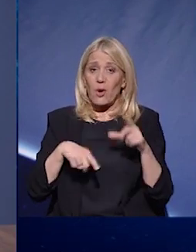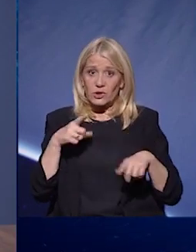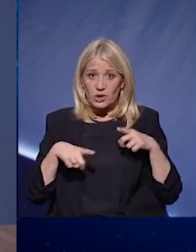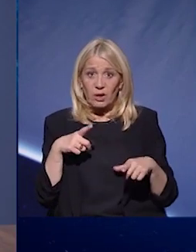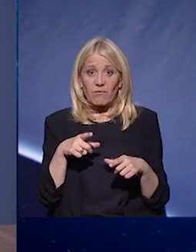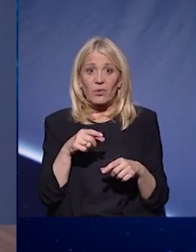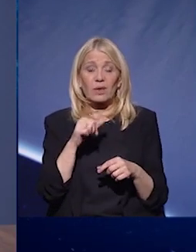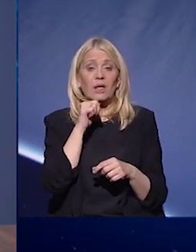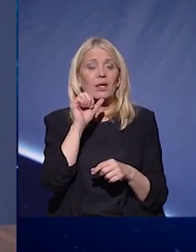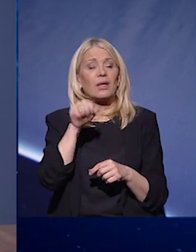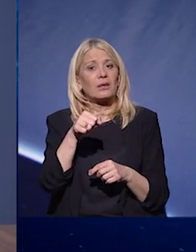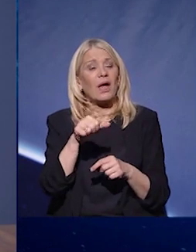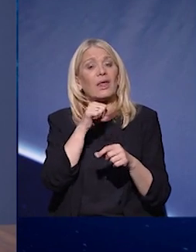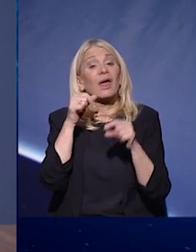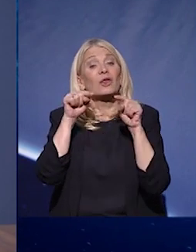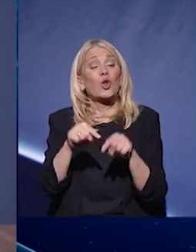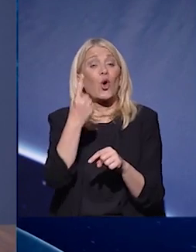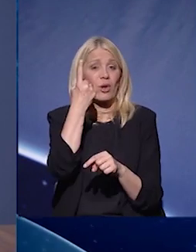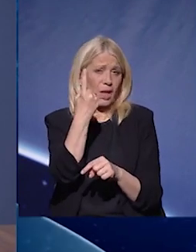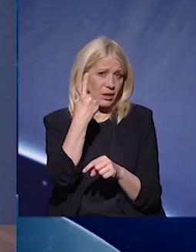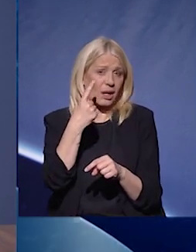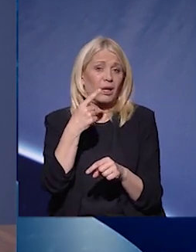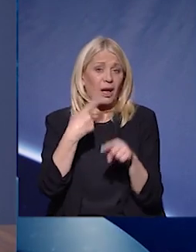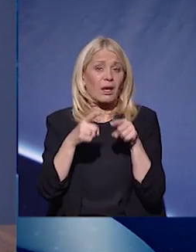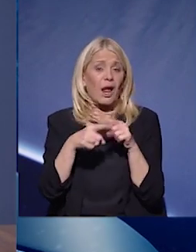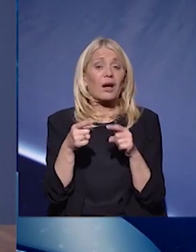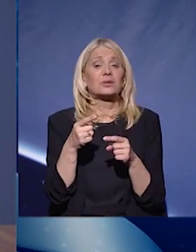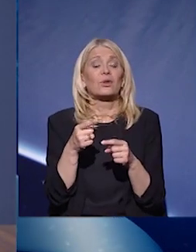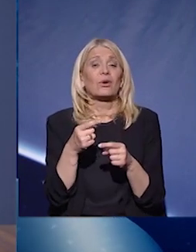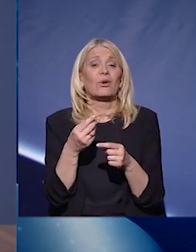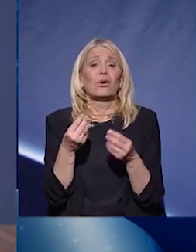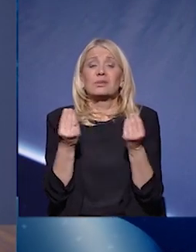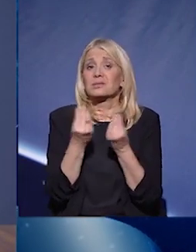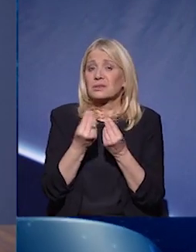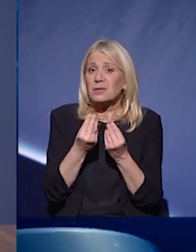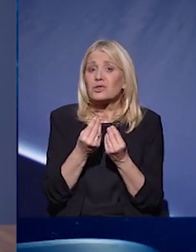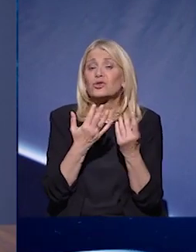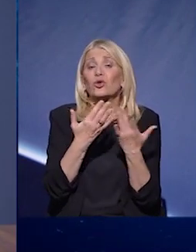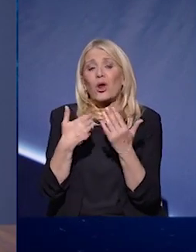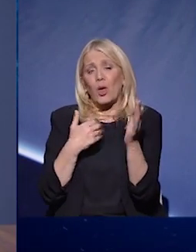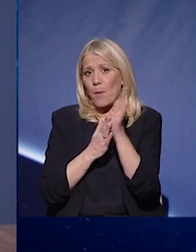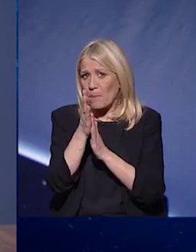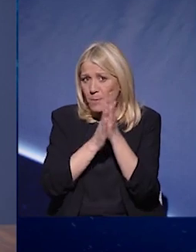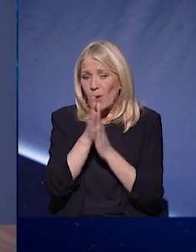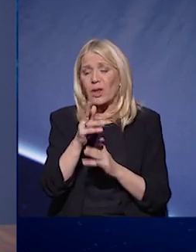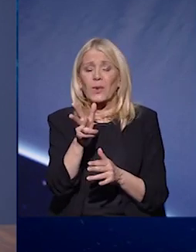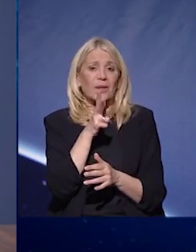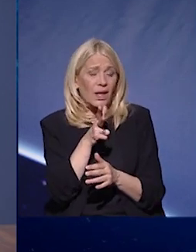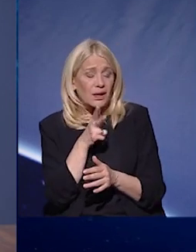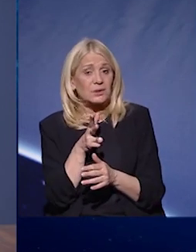i da je to jedini razlog zbog čega toliko apelujemo,